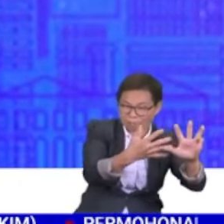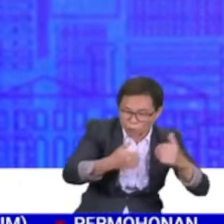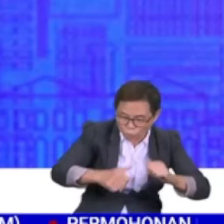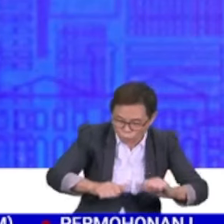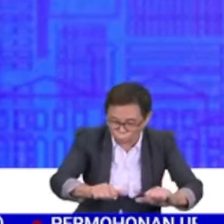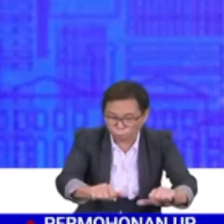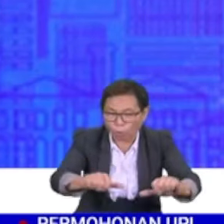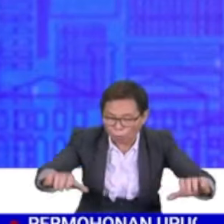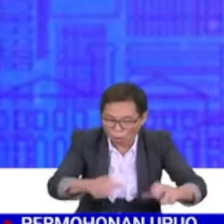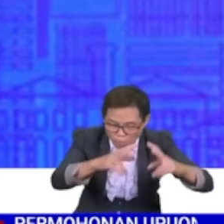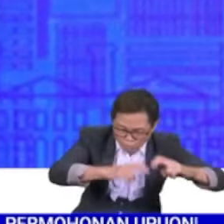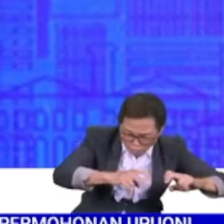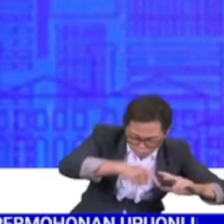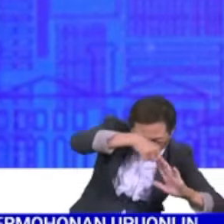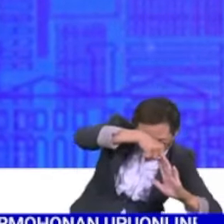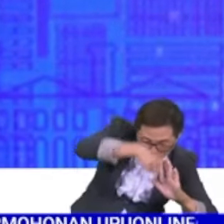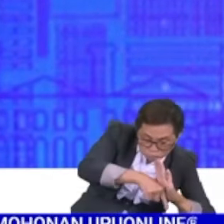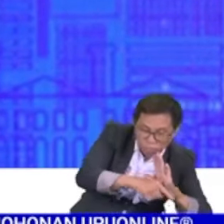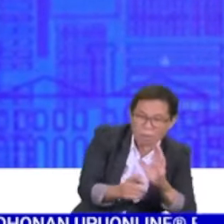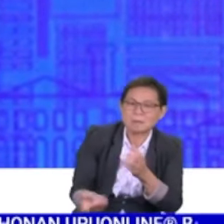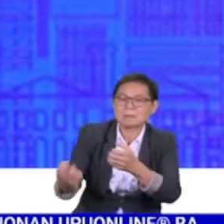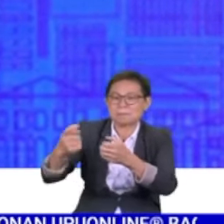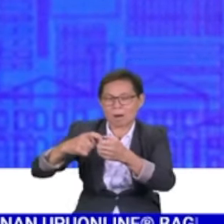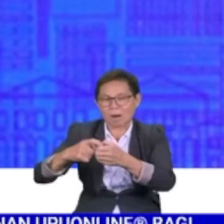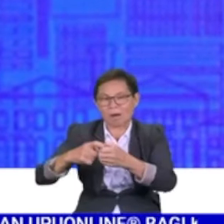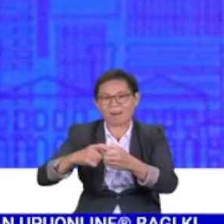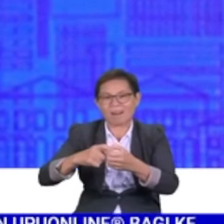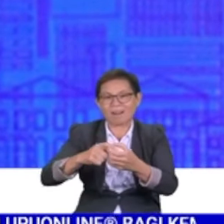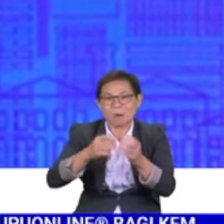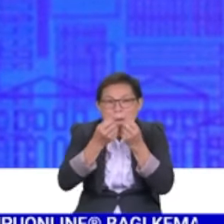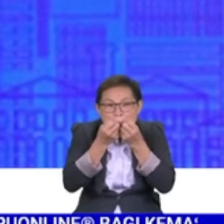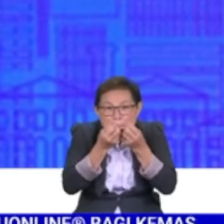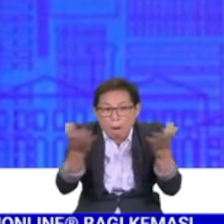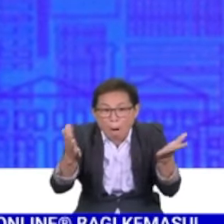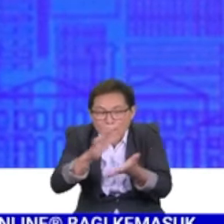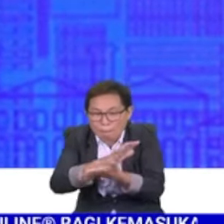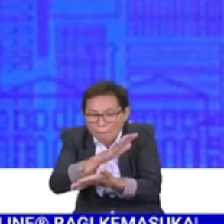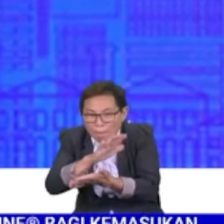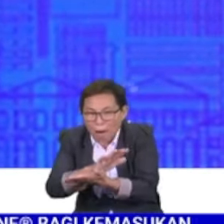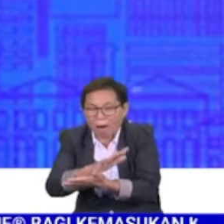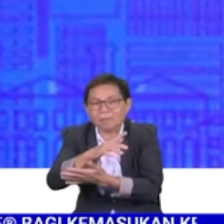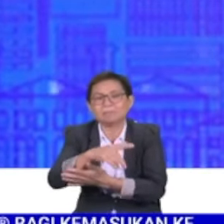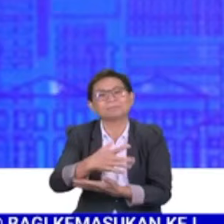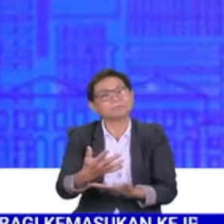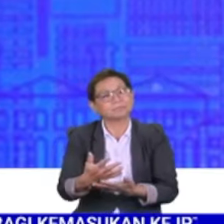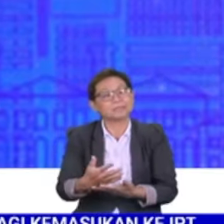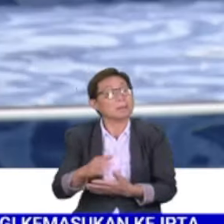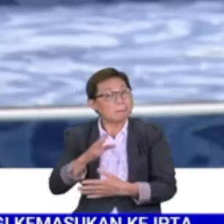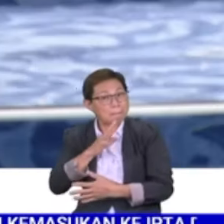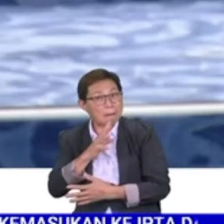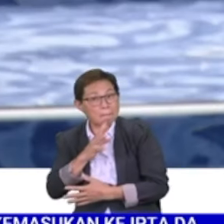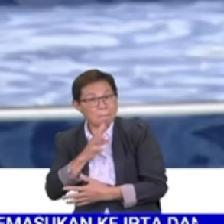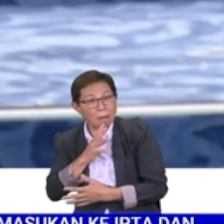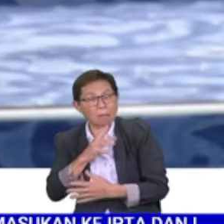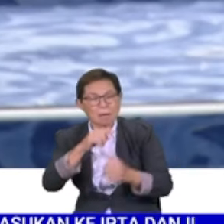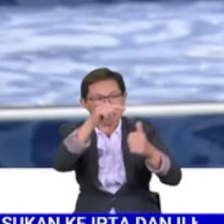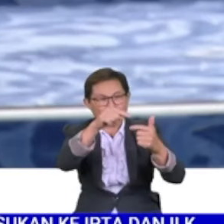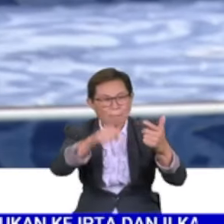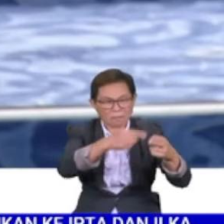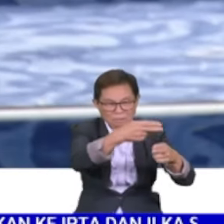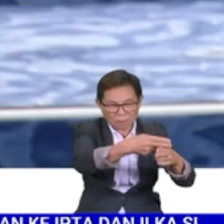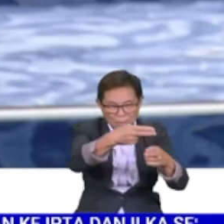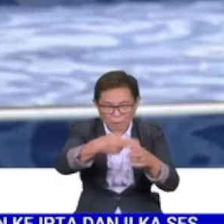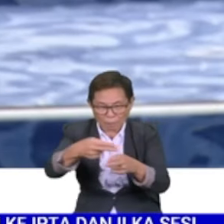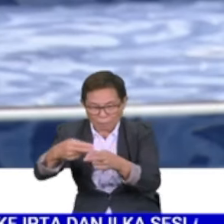terus menjalankan siasatan rapi melibatkan isu Pandora Papers atau Kertas Pandora. Tambah beliau, beberapa penama